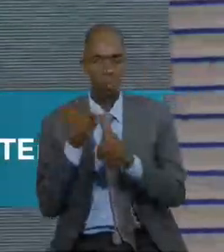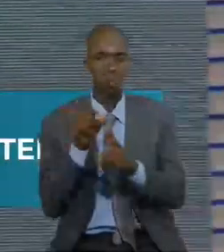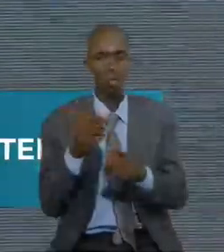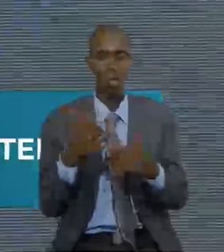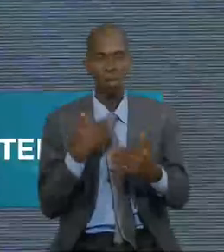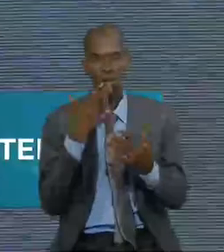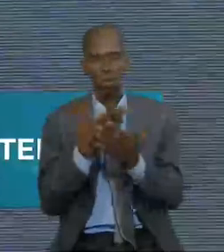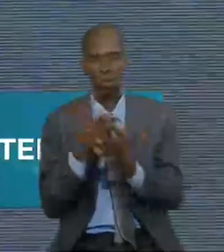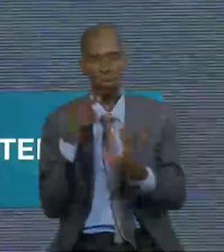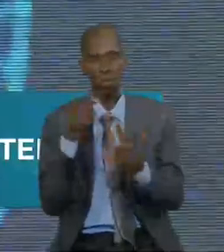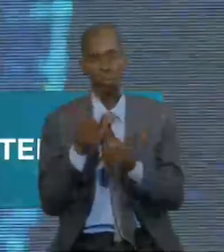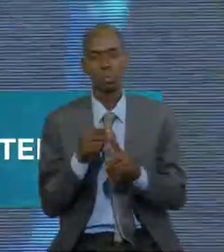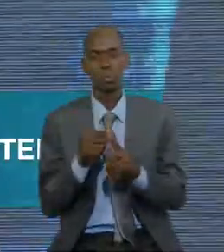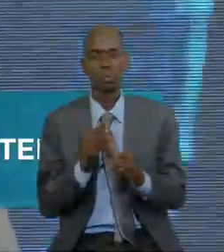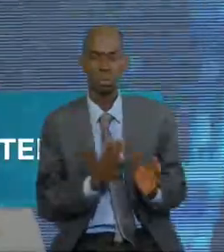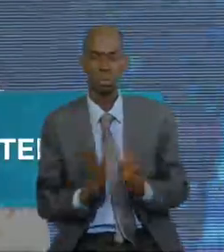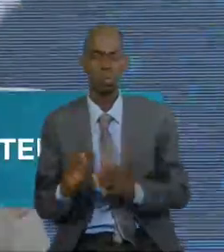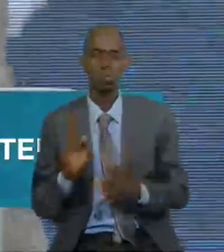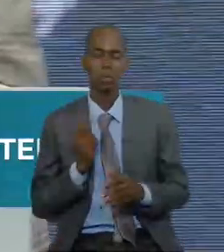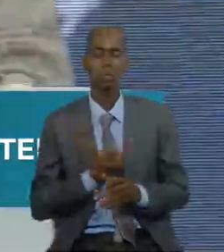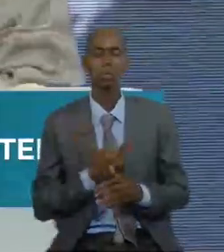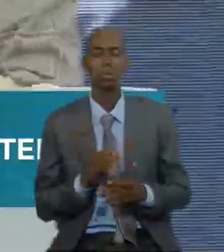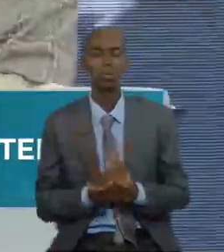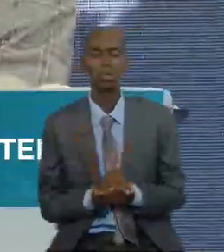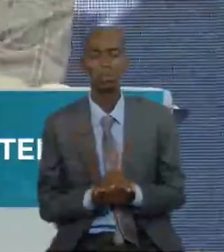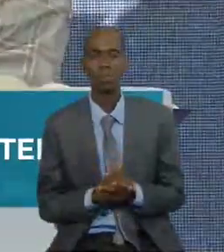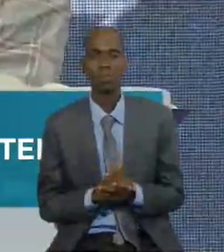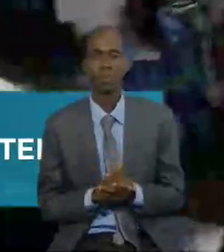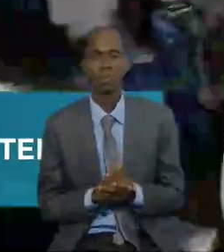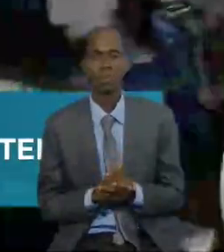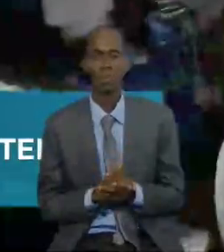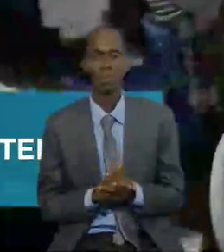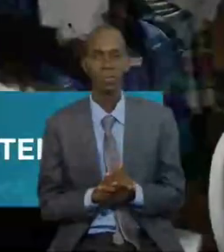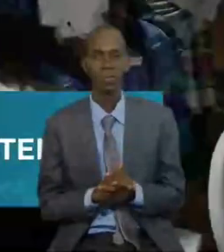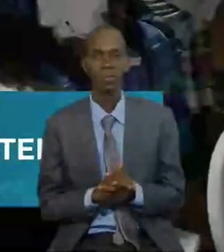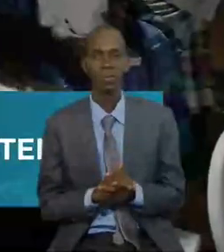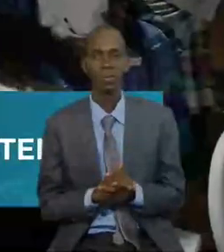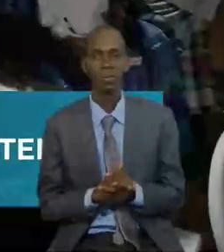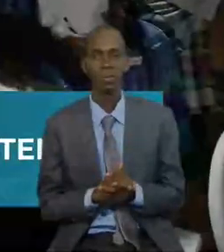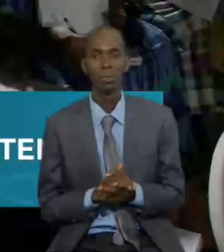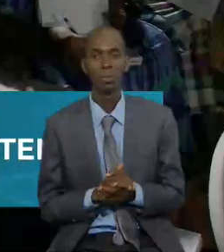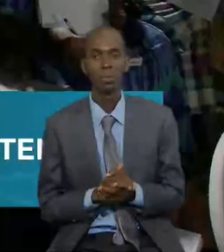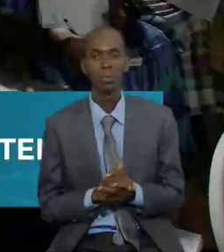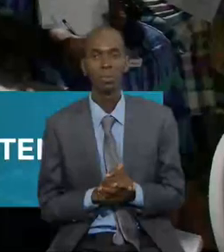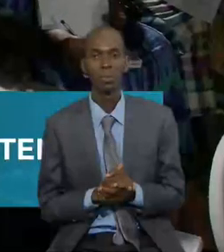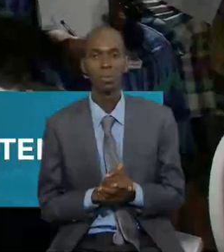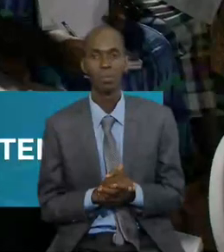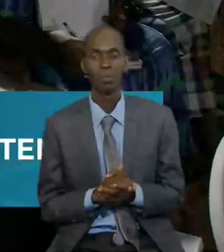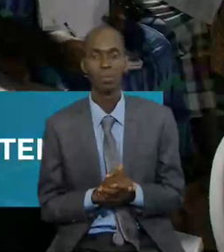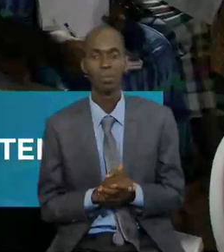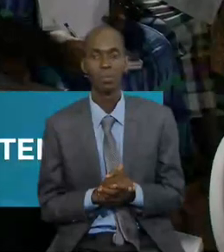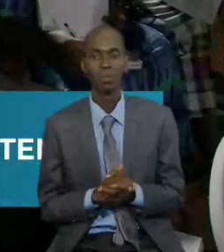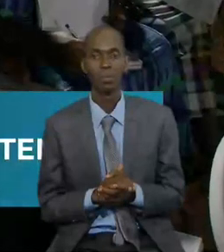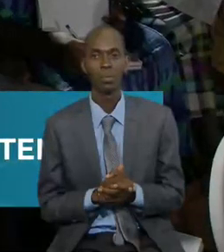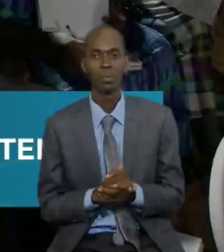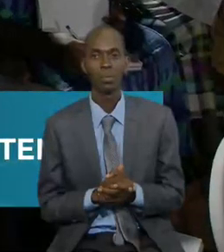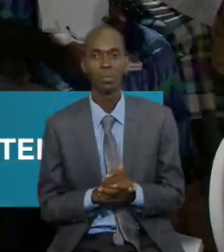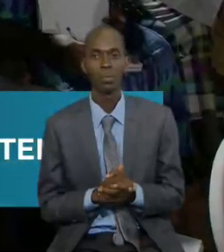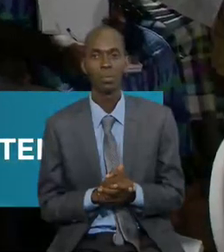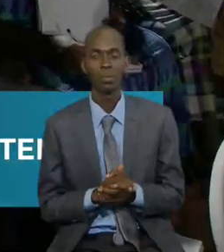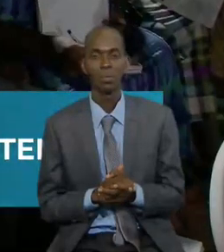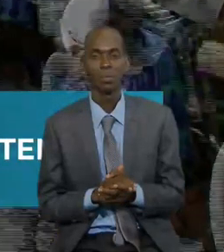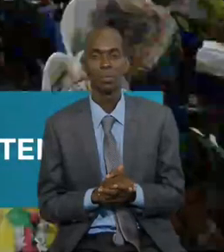plus comme des étrangers envers nos voisins non nous sommes là des amis et ils ont de bonnes intentions vers nous là de